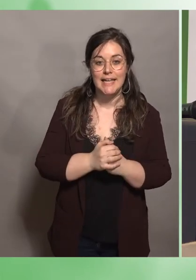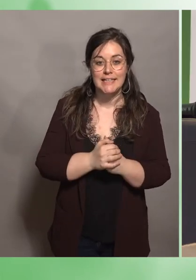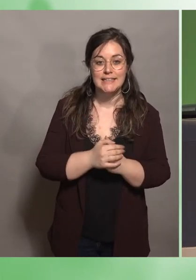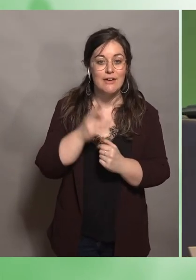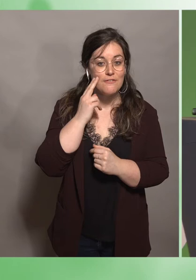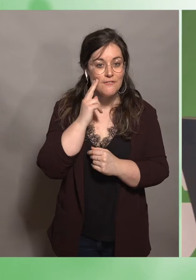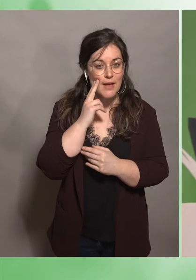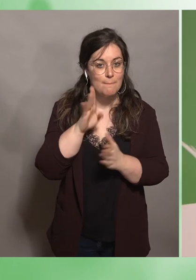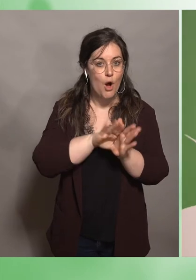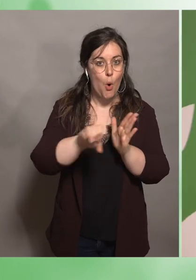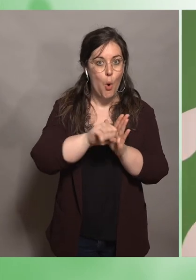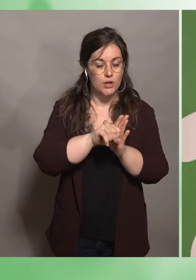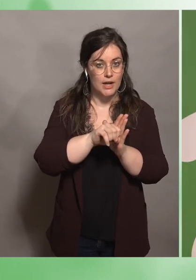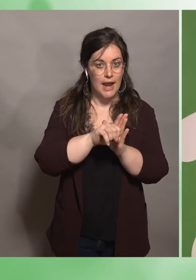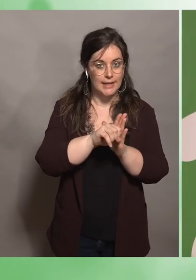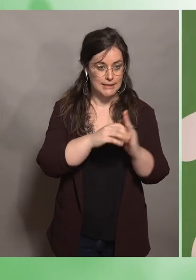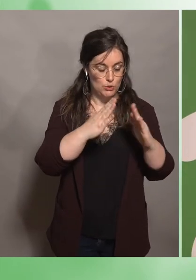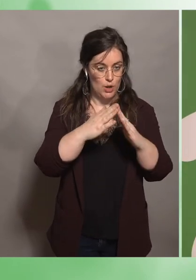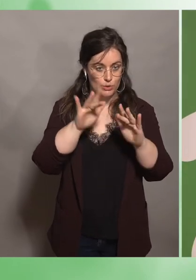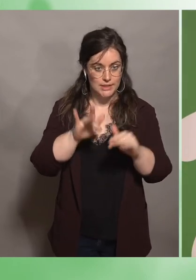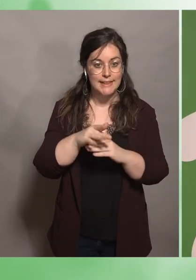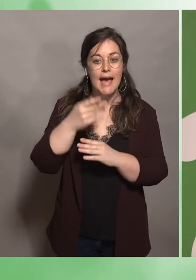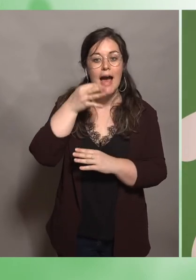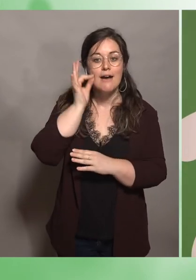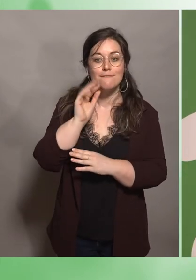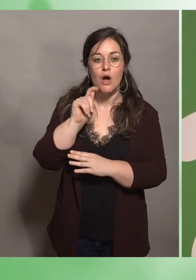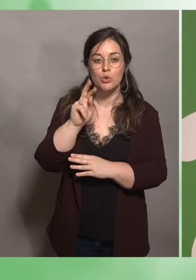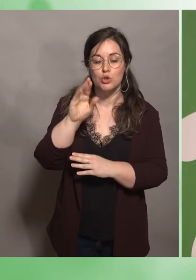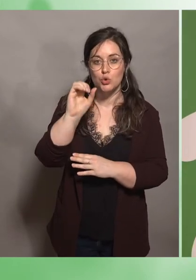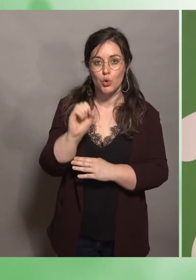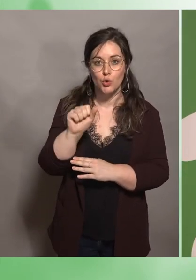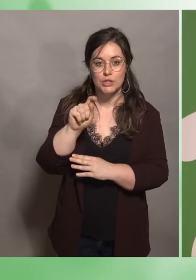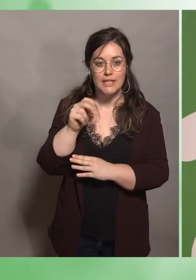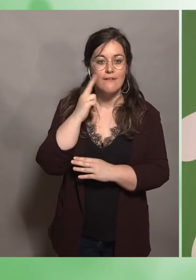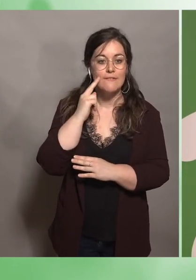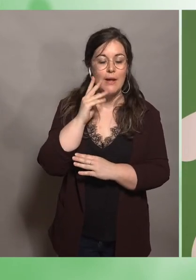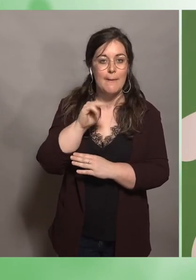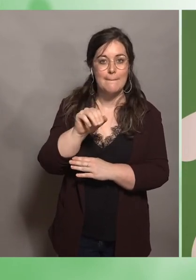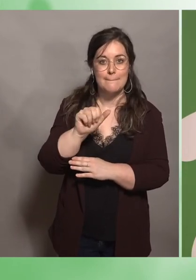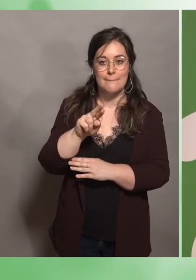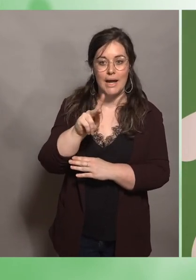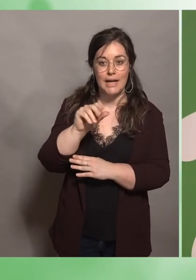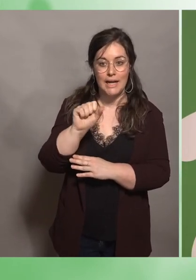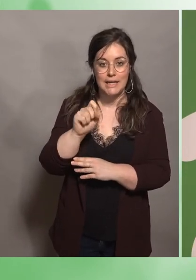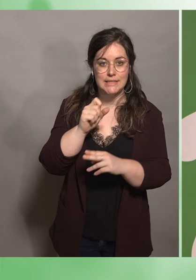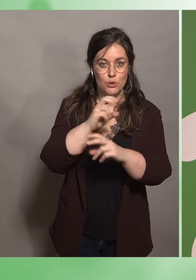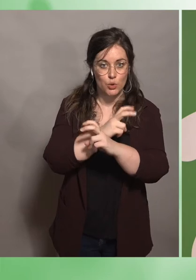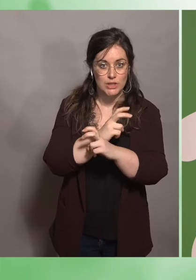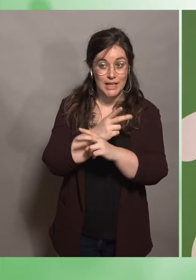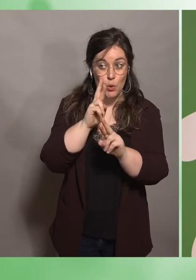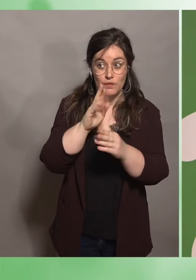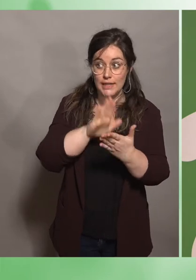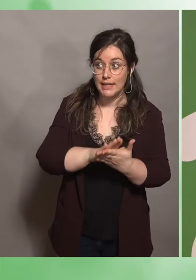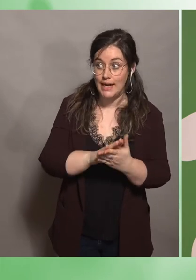unsere nächste Firma ist uns online zugeschaltet von zu Hause. Gerlinde Tröstl von der Firma Markas Österreich. Ich hoffe, das funktioniert. Ganz herzlich